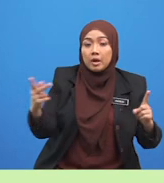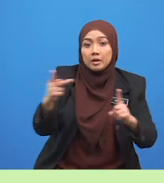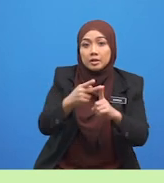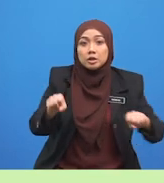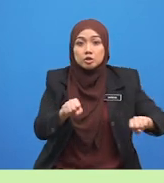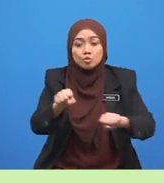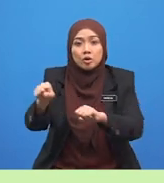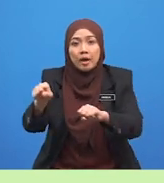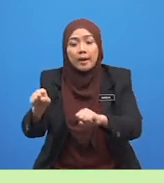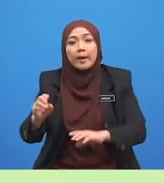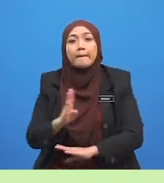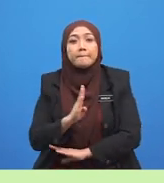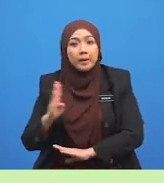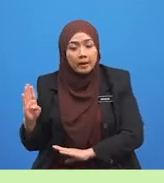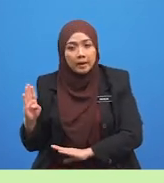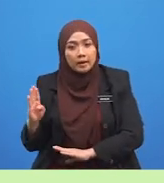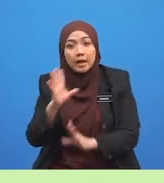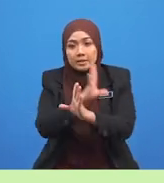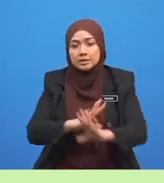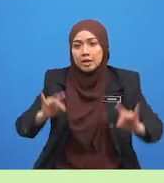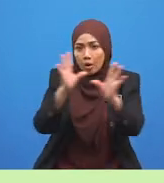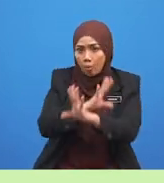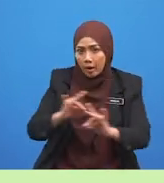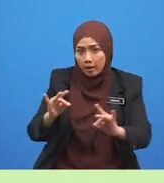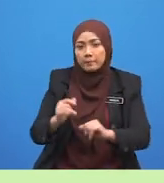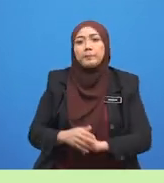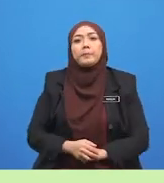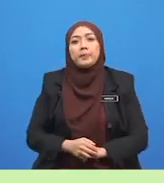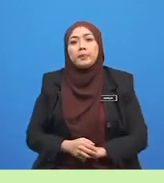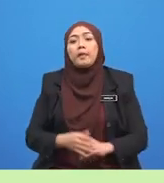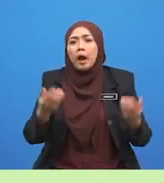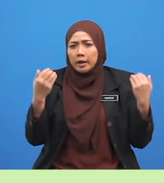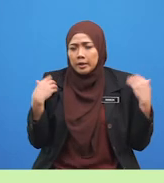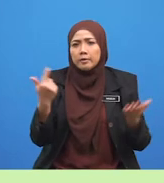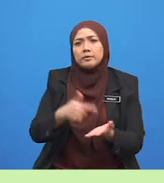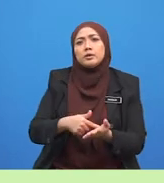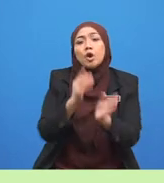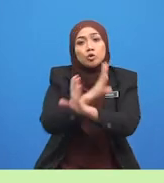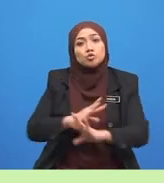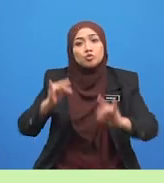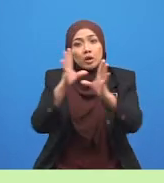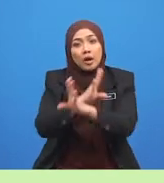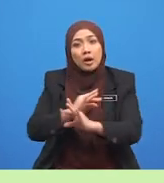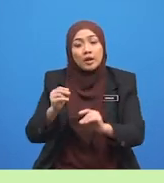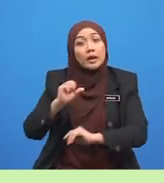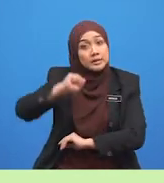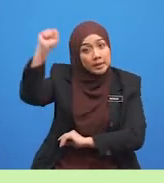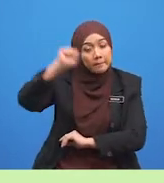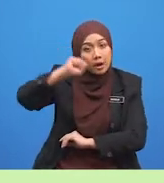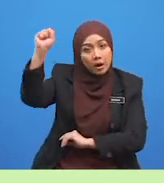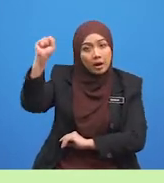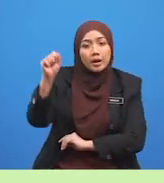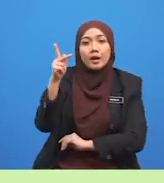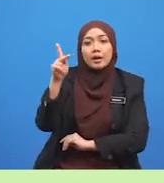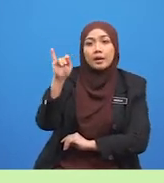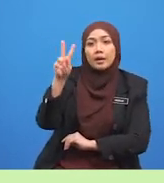Bagi sungai di negeri Sabah pula, terdapat Sungai Kinabatangan iaitu sungai yang